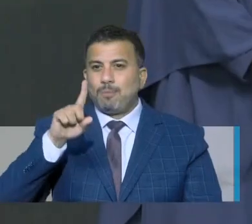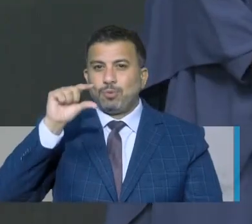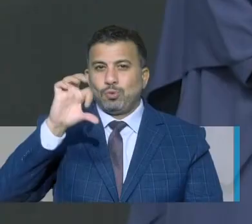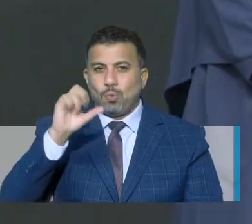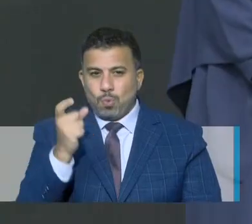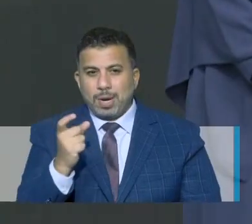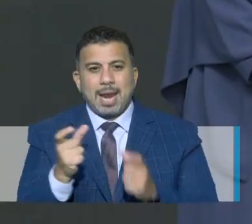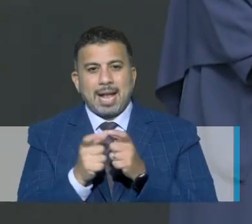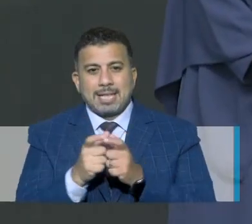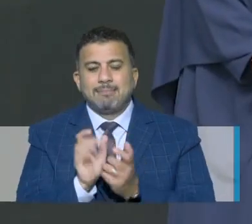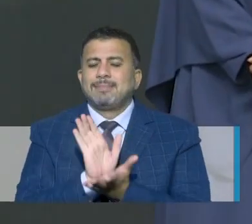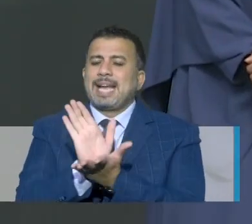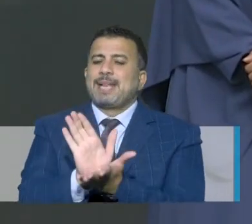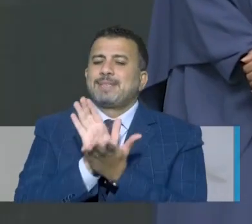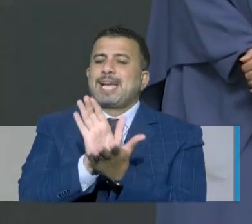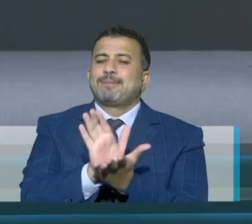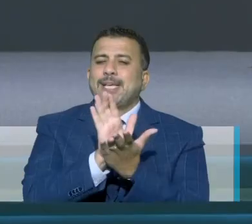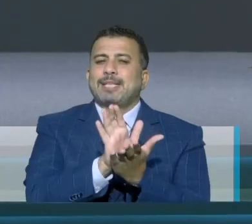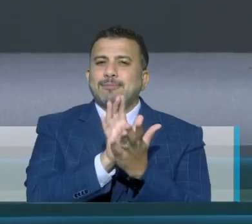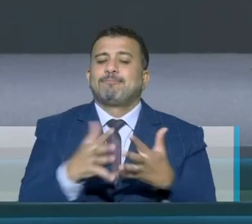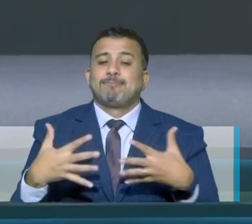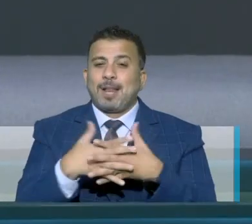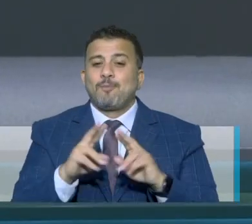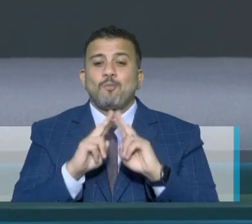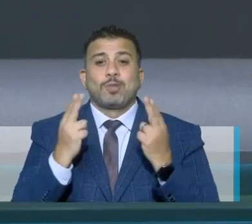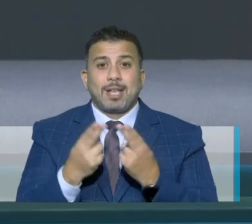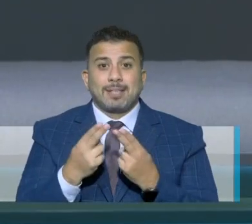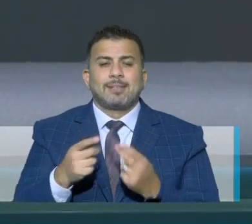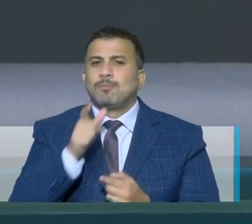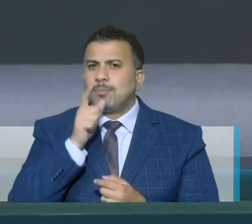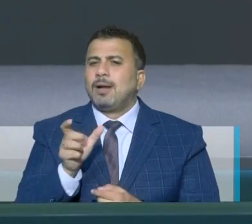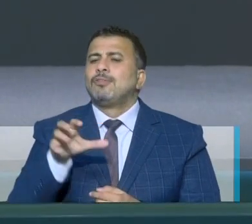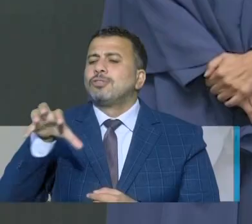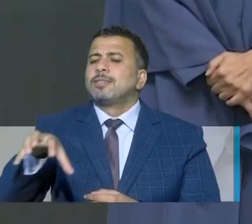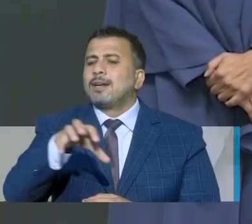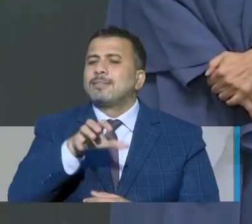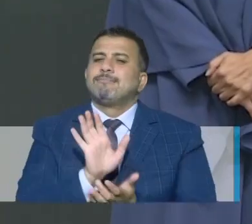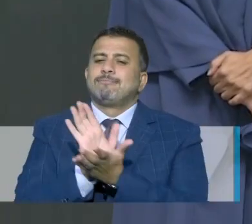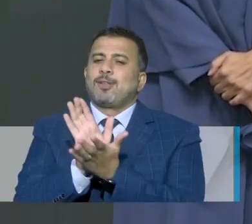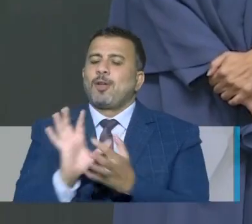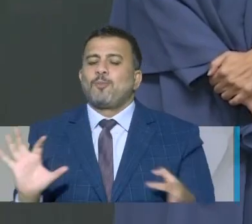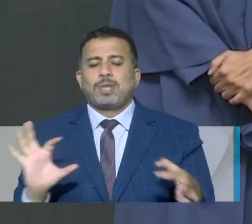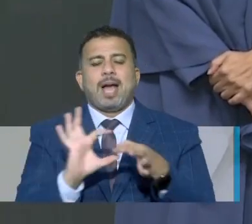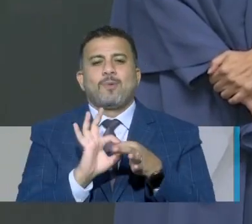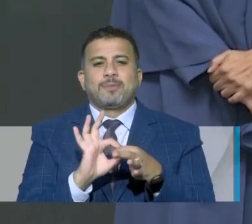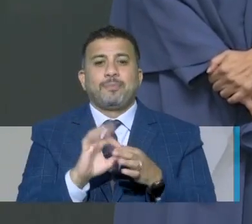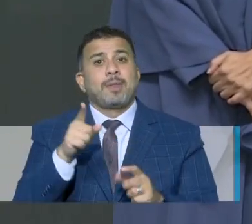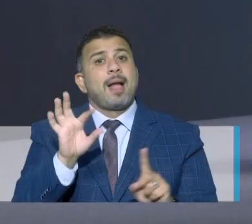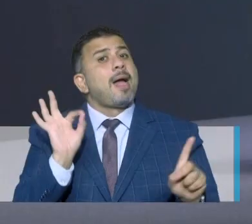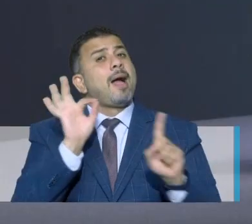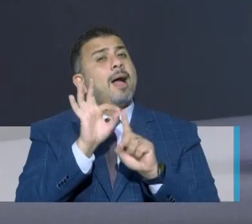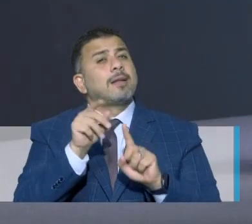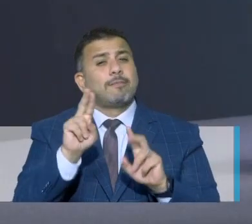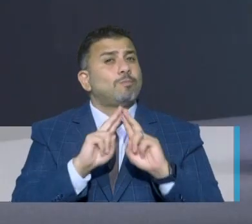القاسمي بتكريم شركاء المنتدى لهذه الدوره والجهات الراعيه والمتعاونين ويهدف